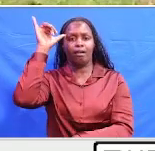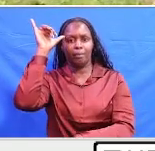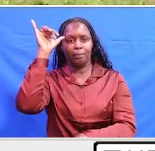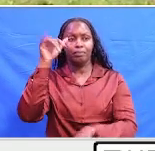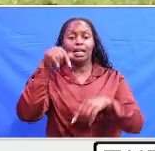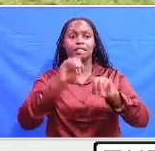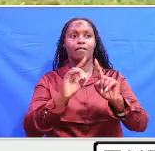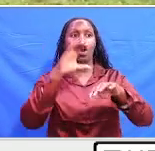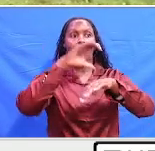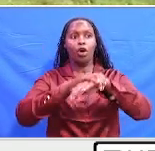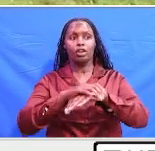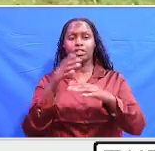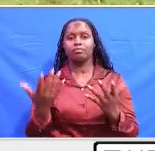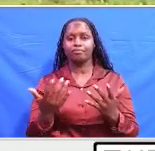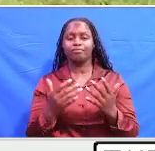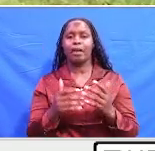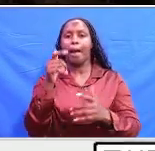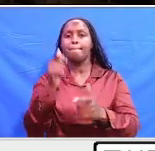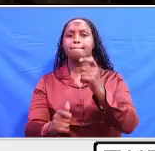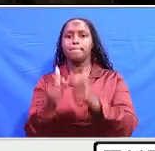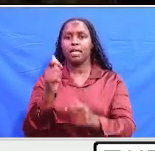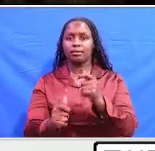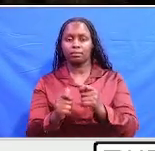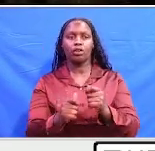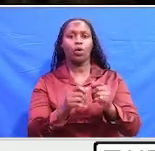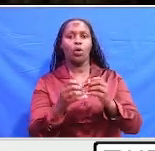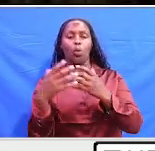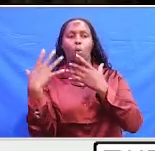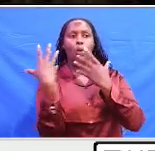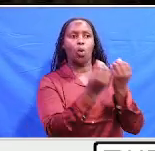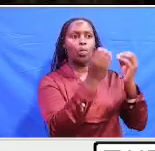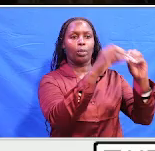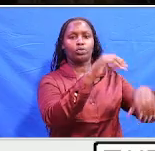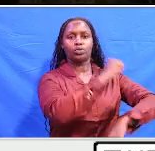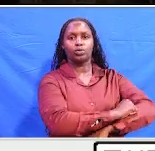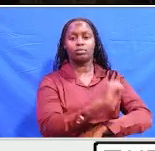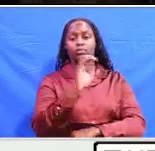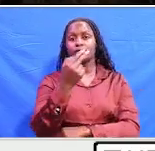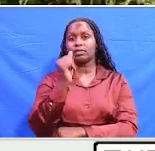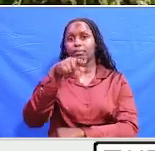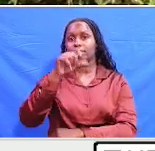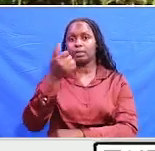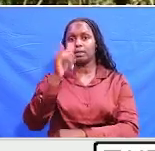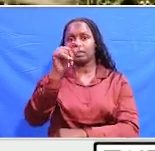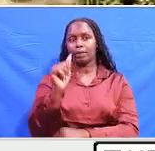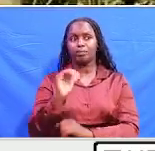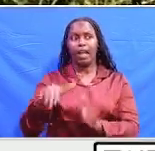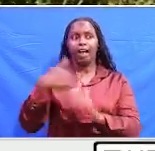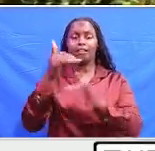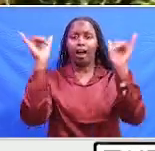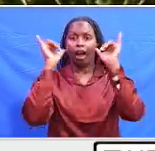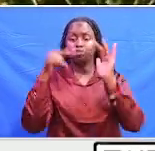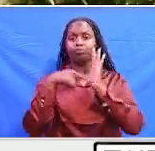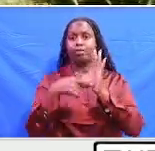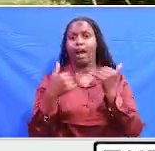Alipokea zabuni ya kupeleka maziwa katika shule ya upili ya Chepsaite baada ya ng'ombe wake kuonyesha uwezo wa kutoa